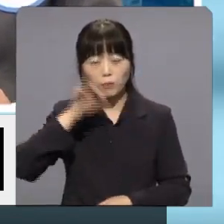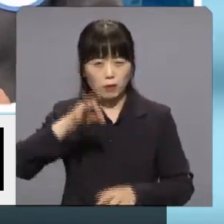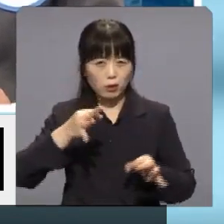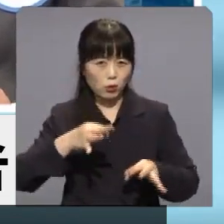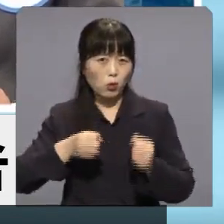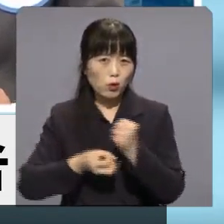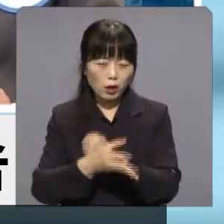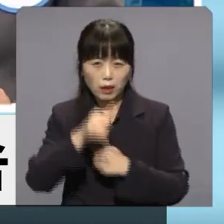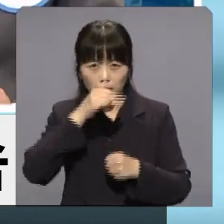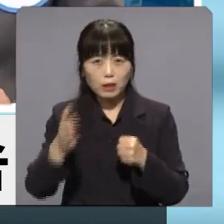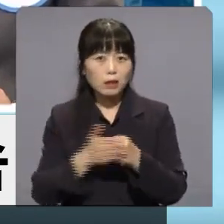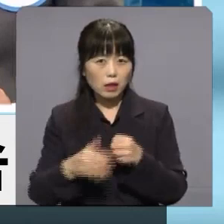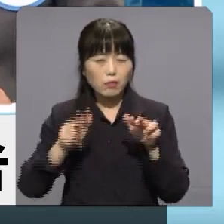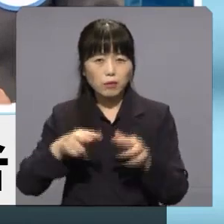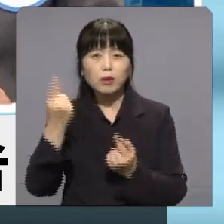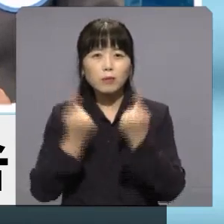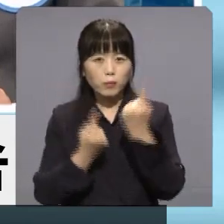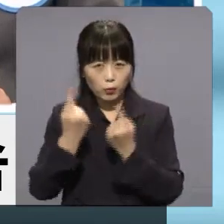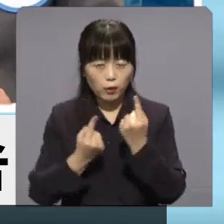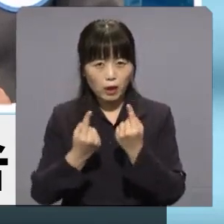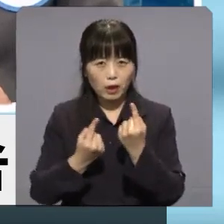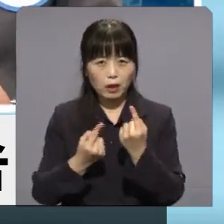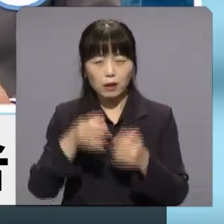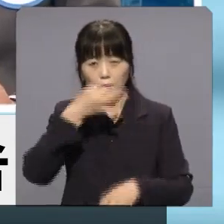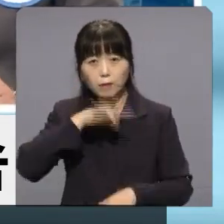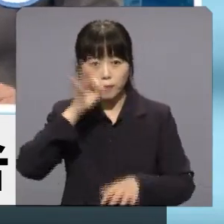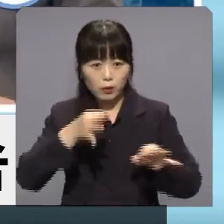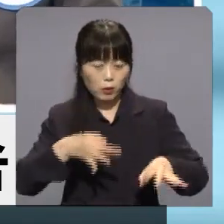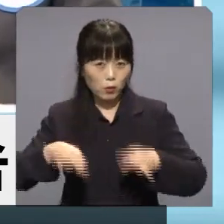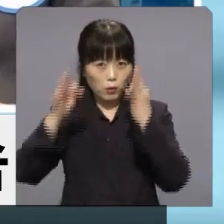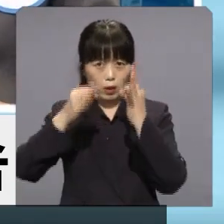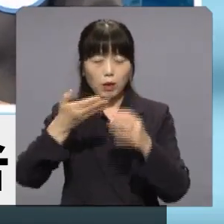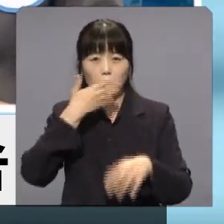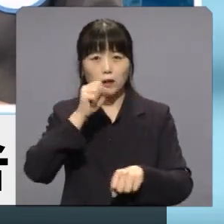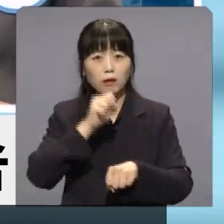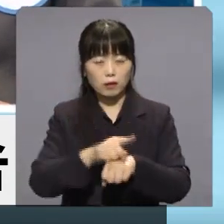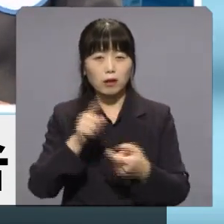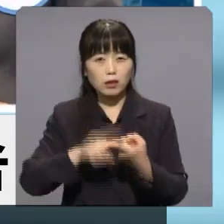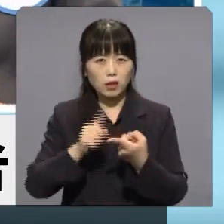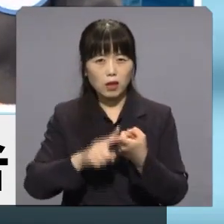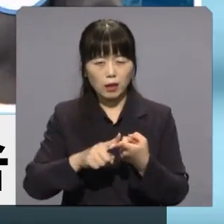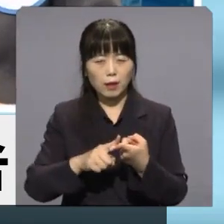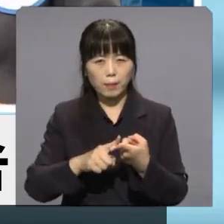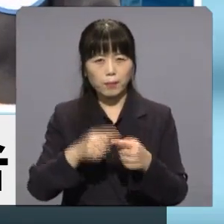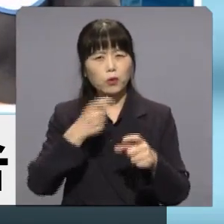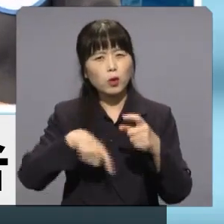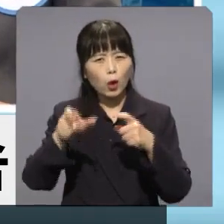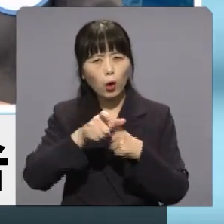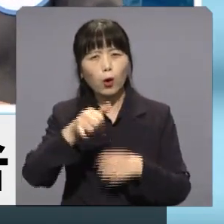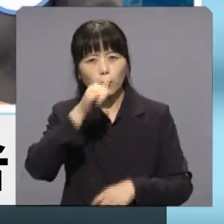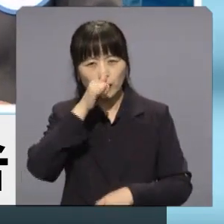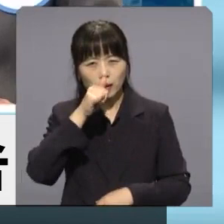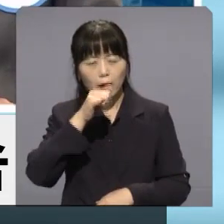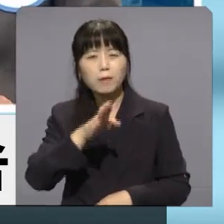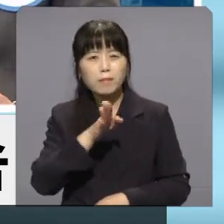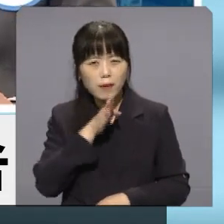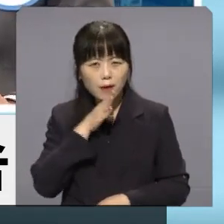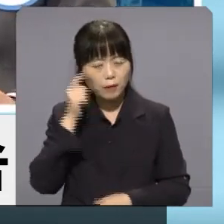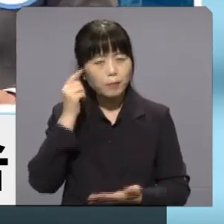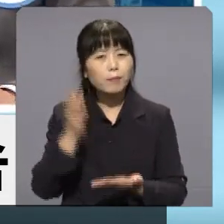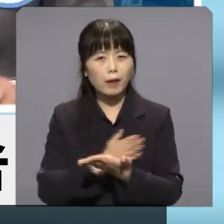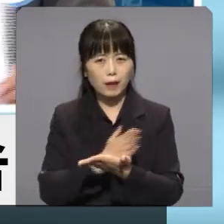사실은 지금보다도 금리가 올라갈 가능성은 더 있다 라고 봐야 되는게 울만 판단이 괜찮게